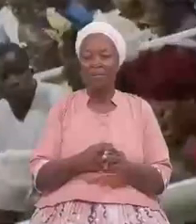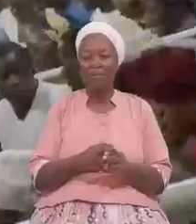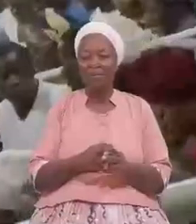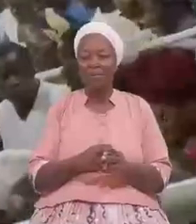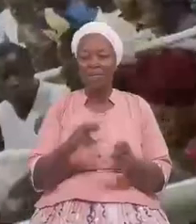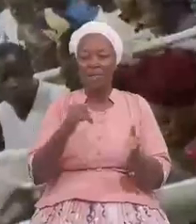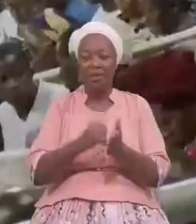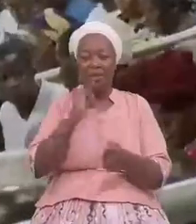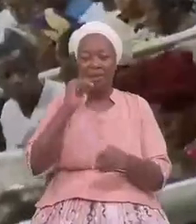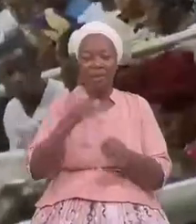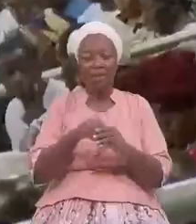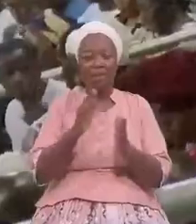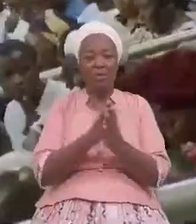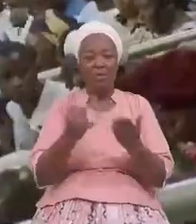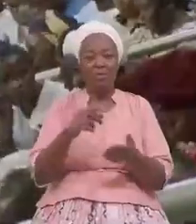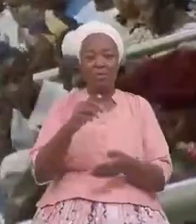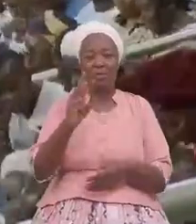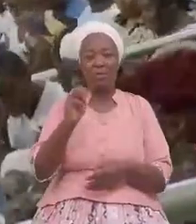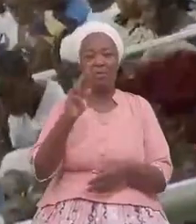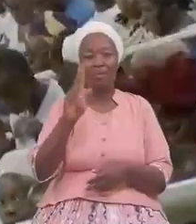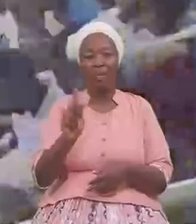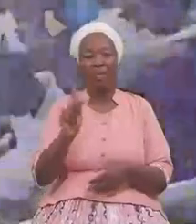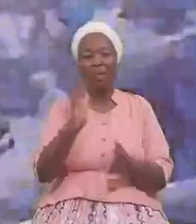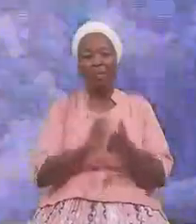C'est en Marc, chapitre 10,